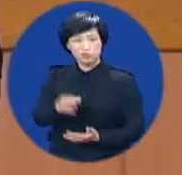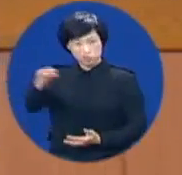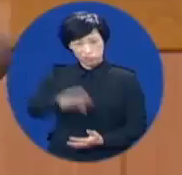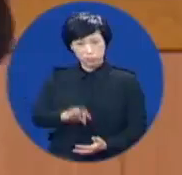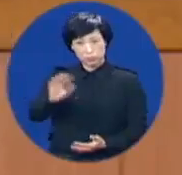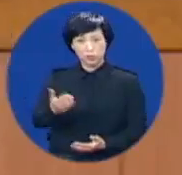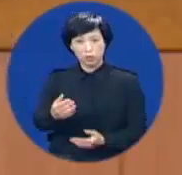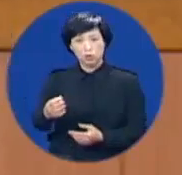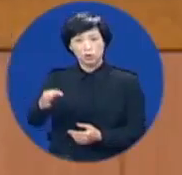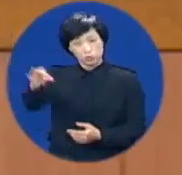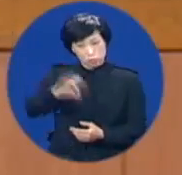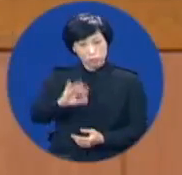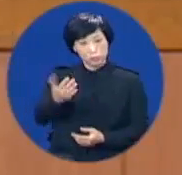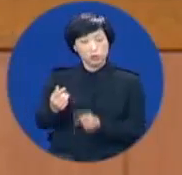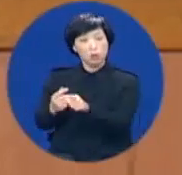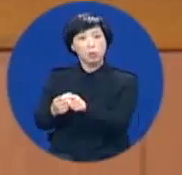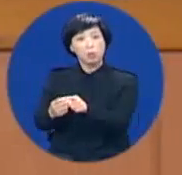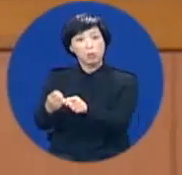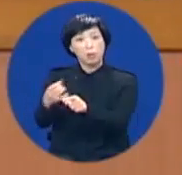물어주면 되지 왜 그래요? 물어주면 되지.